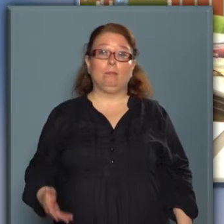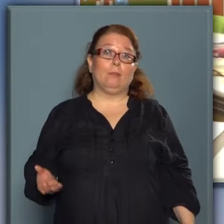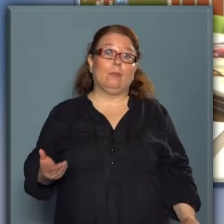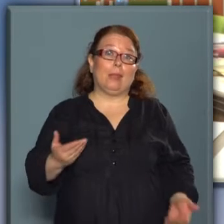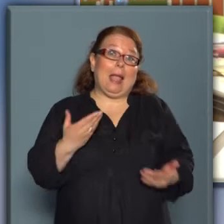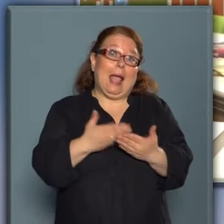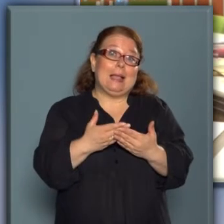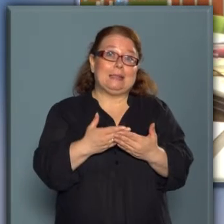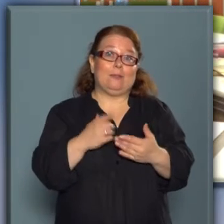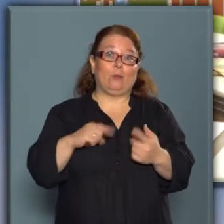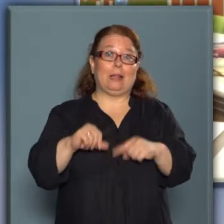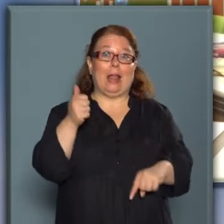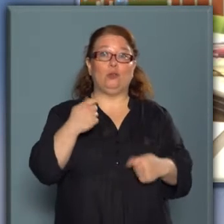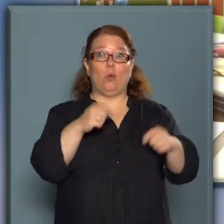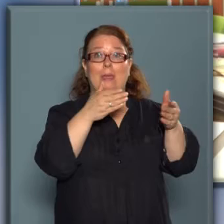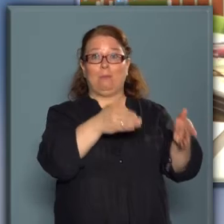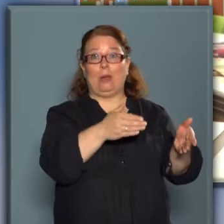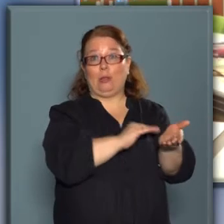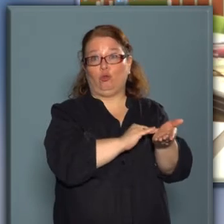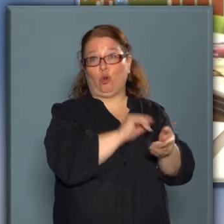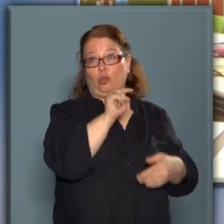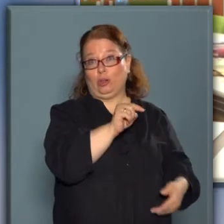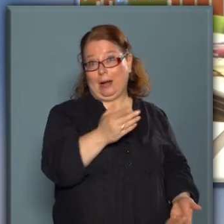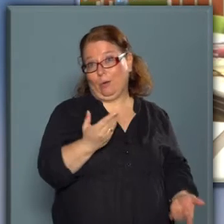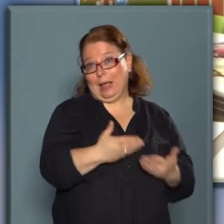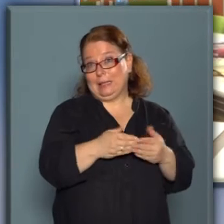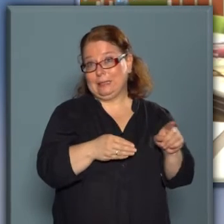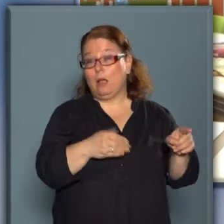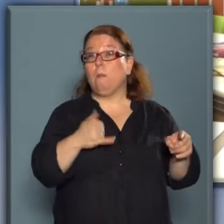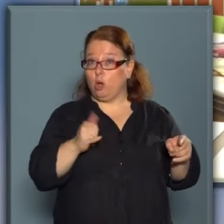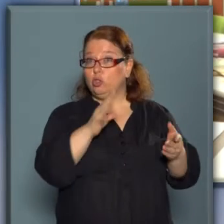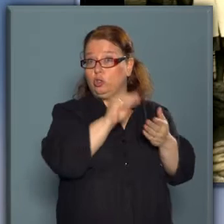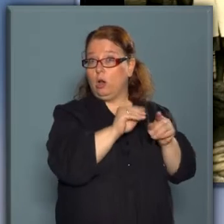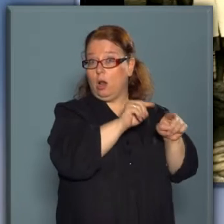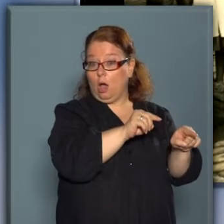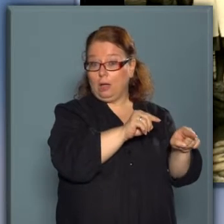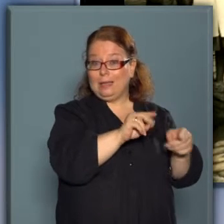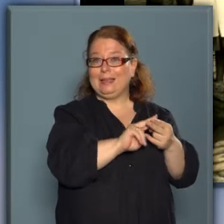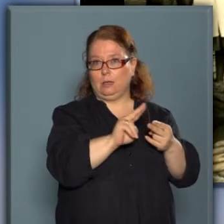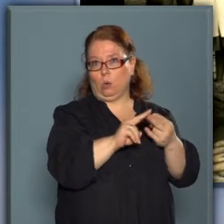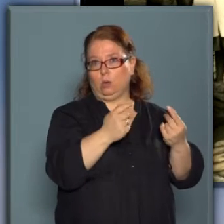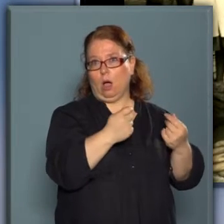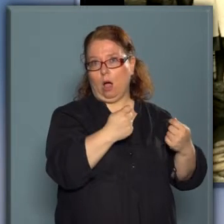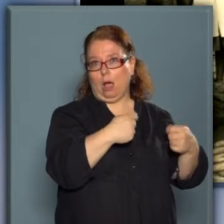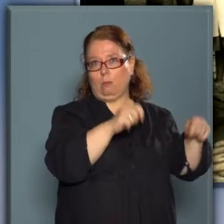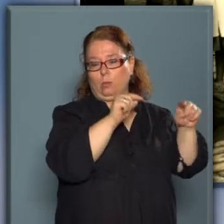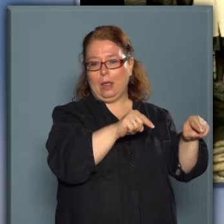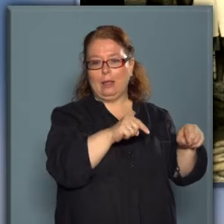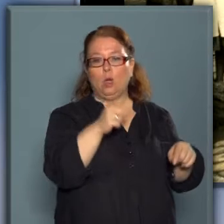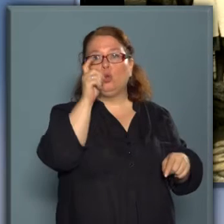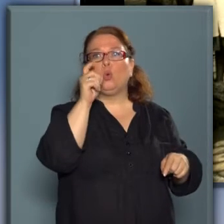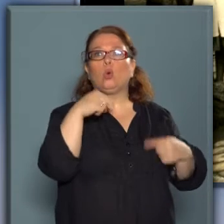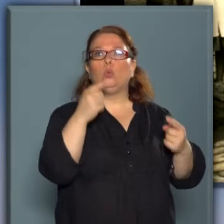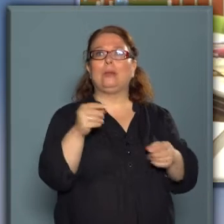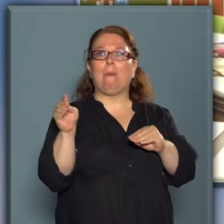Hát ez volt az első épület Soroksáron. Ma is lakó és irodaépület. Török